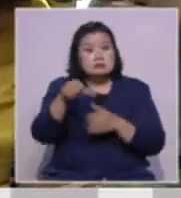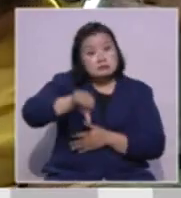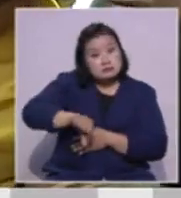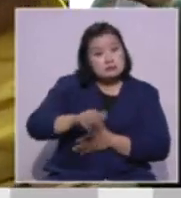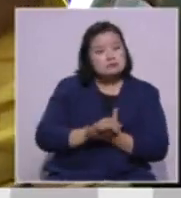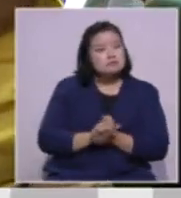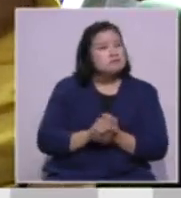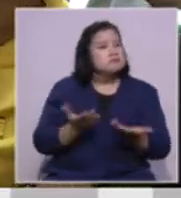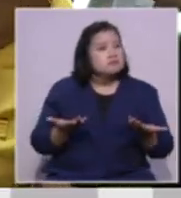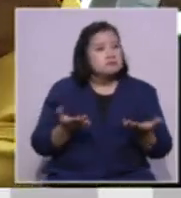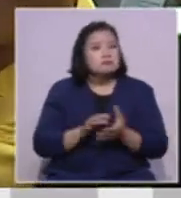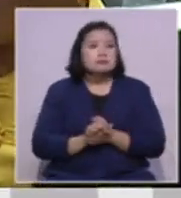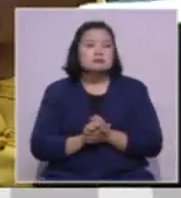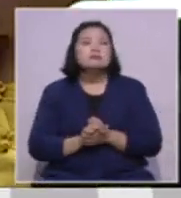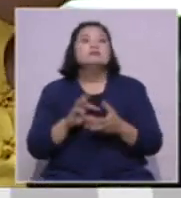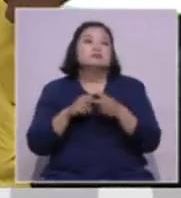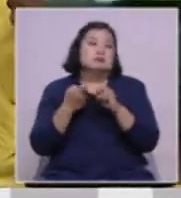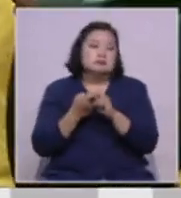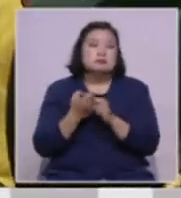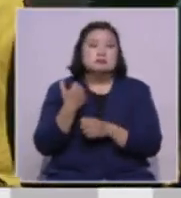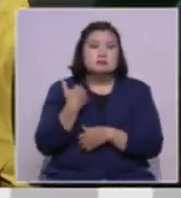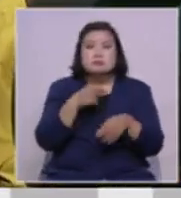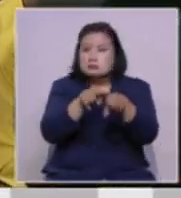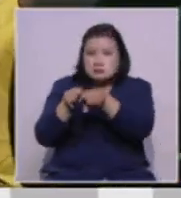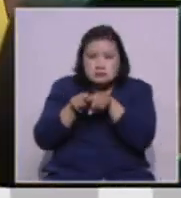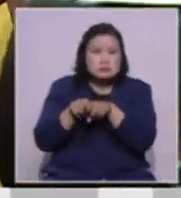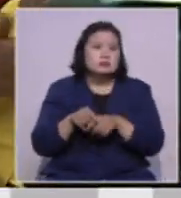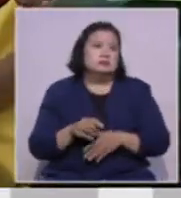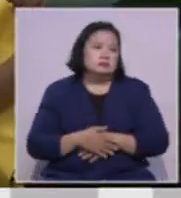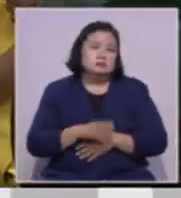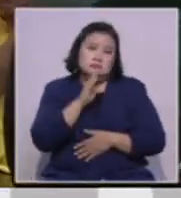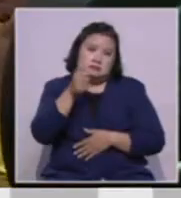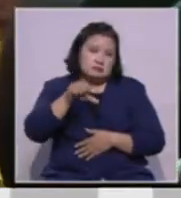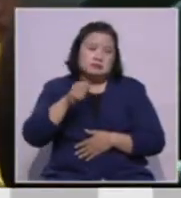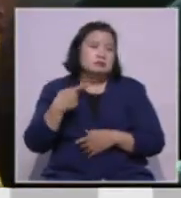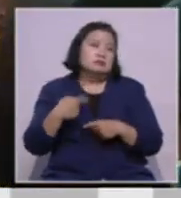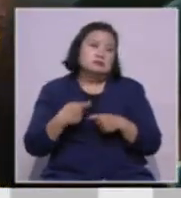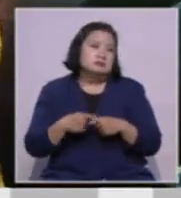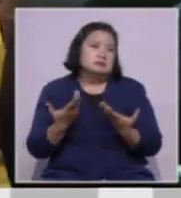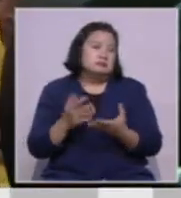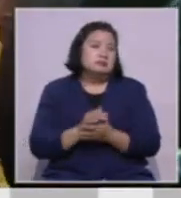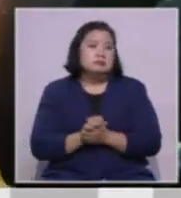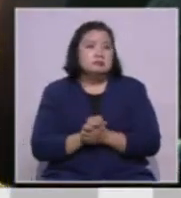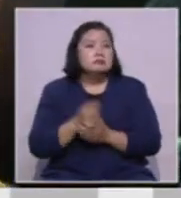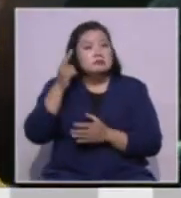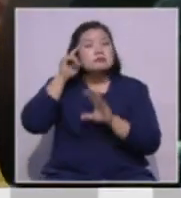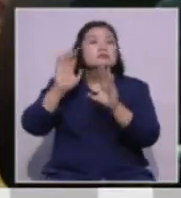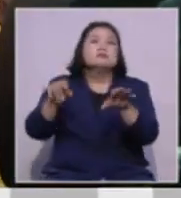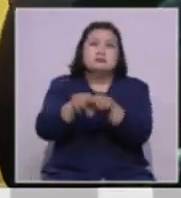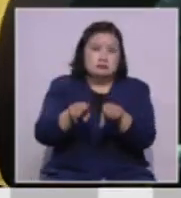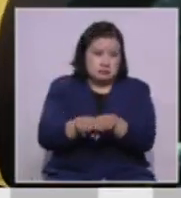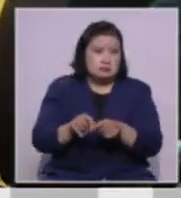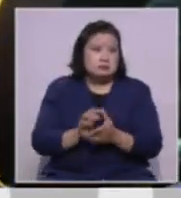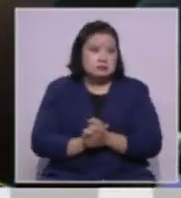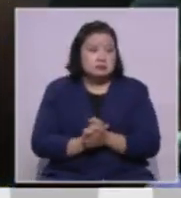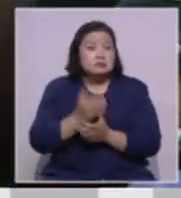คุณวิษณุบอกว่าอันนี้ปัญหาเกิดได้กับทุกคนนะคุณวิษณุก็ทิ้งเอาไว้แบบนี้นะฮะเกิดได้กับทุกคนก็